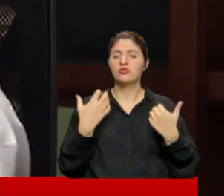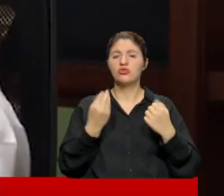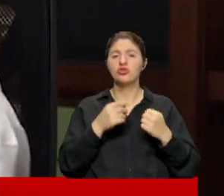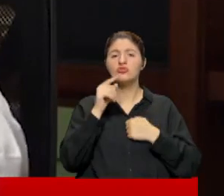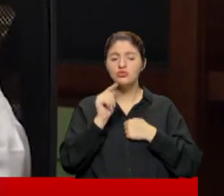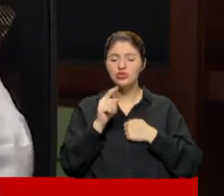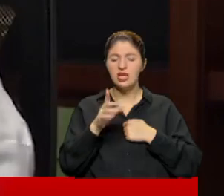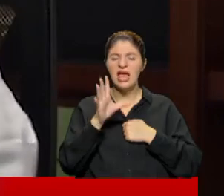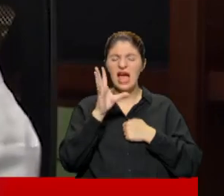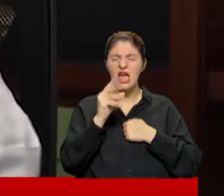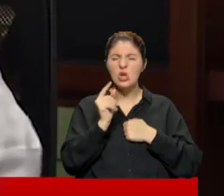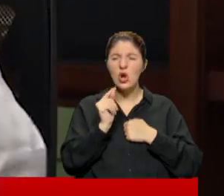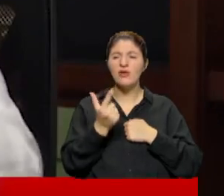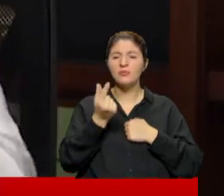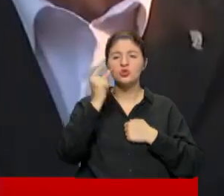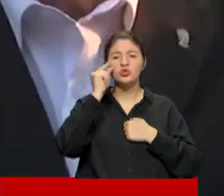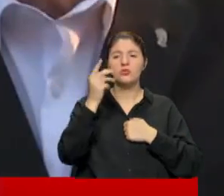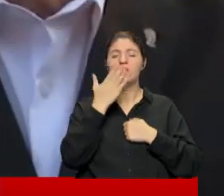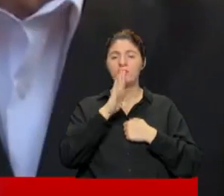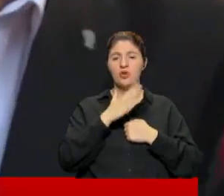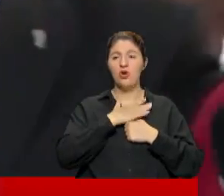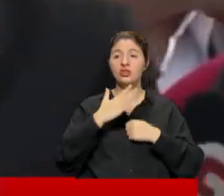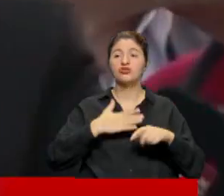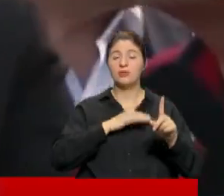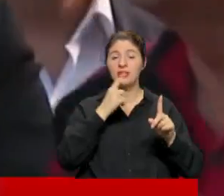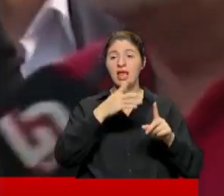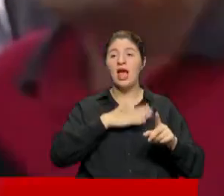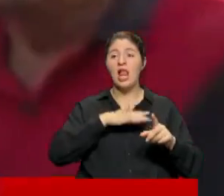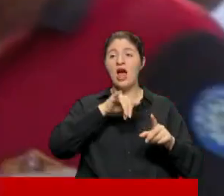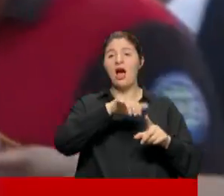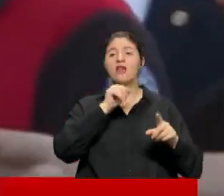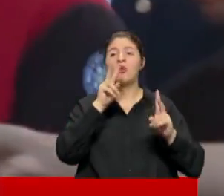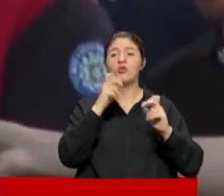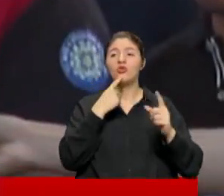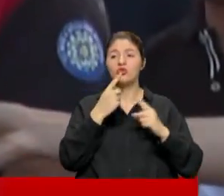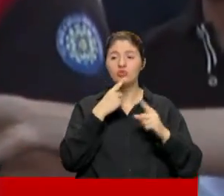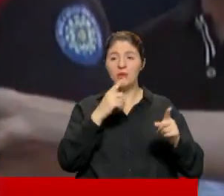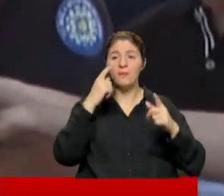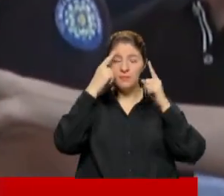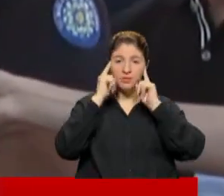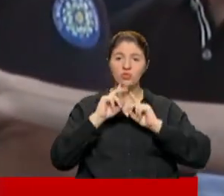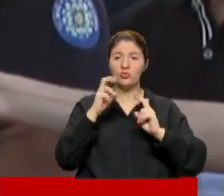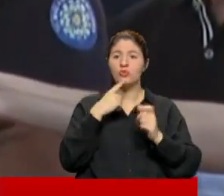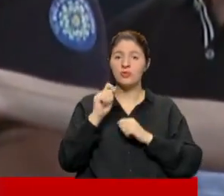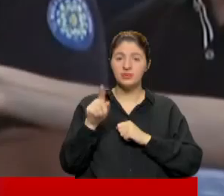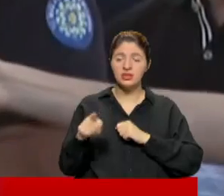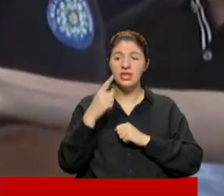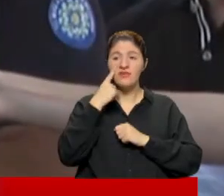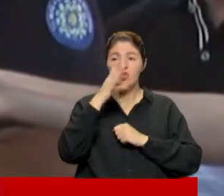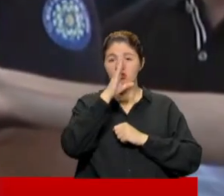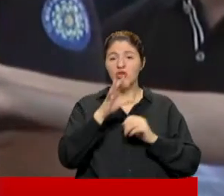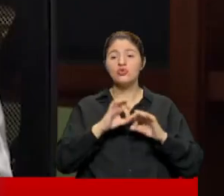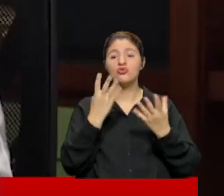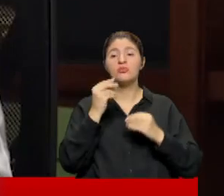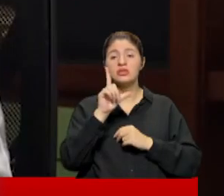bundan en ufak bir şüphem yok CHP lideri helalleşme çıkışı üzerinden başörtüsü konusuna değindi konu devlet ciddiyetiyle